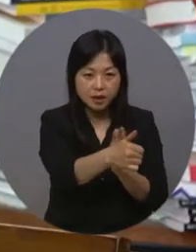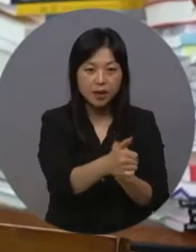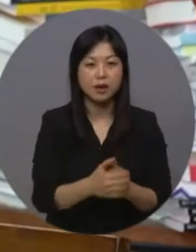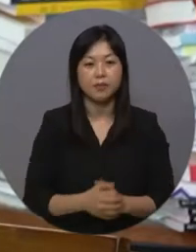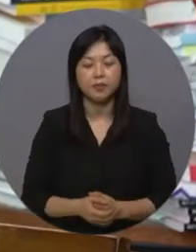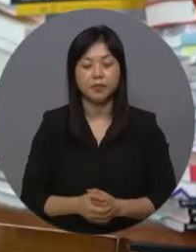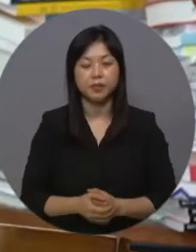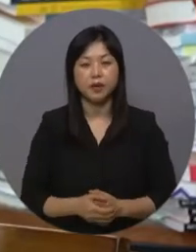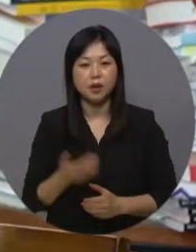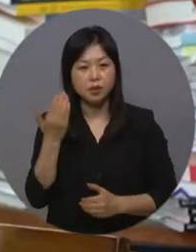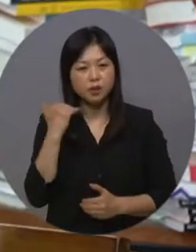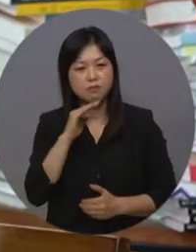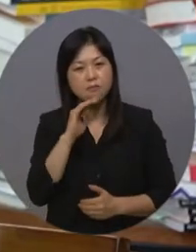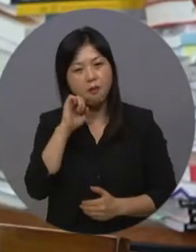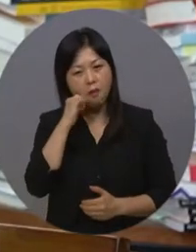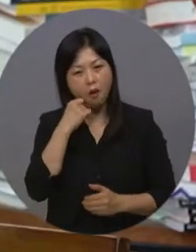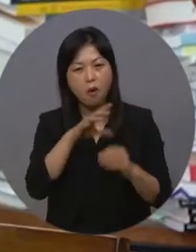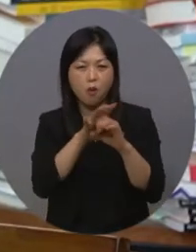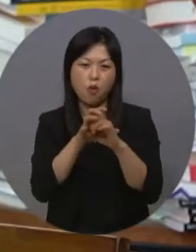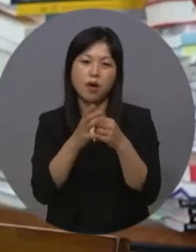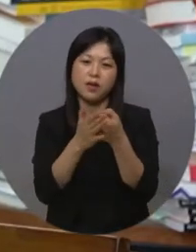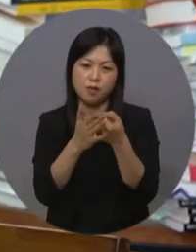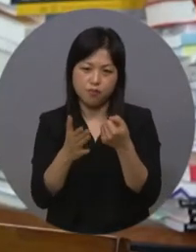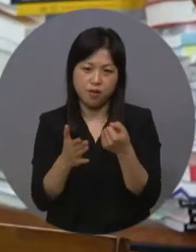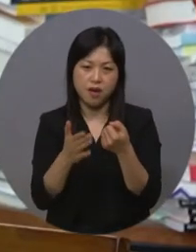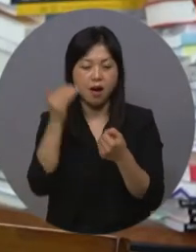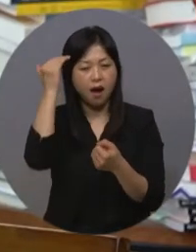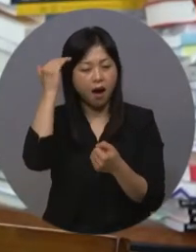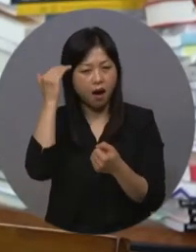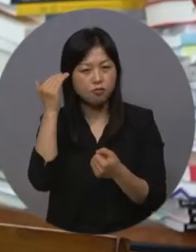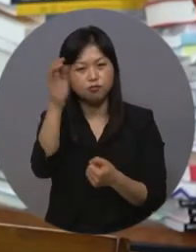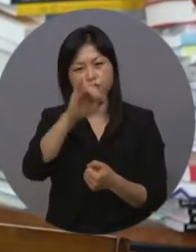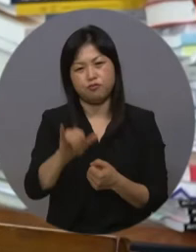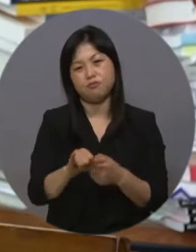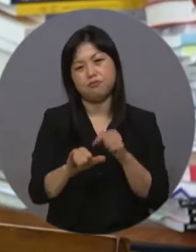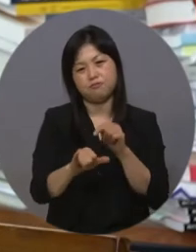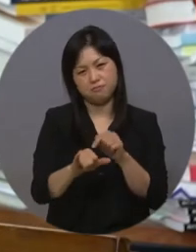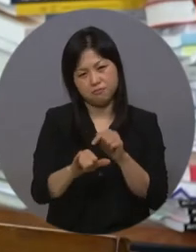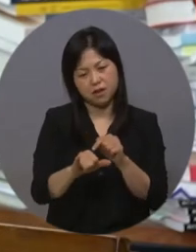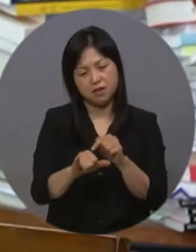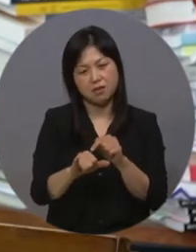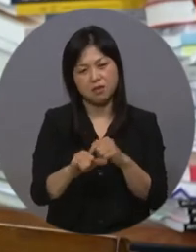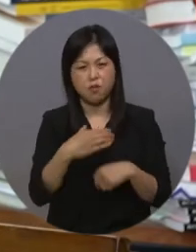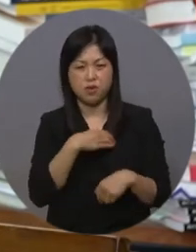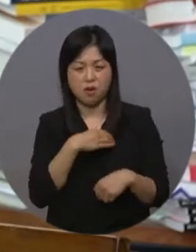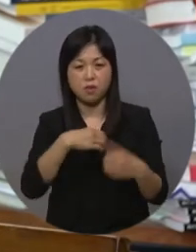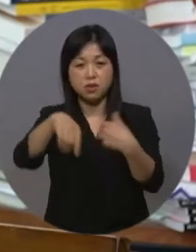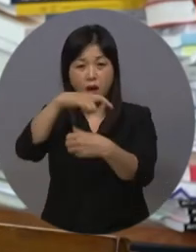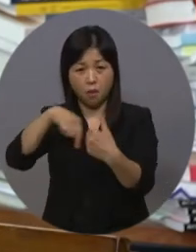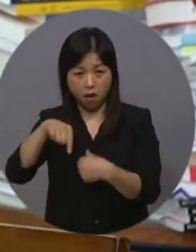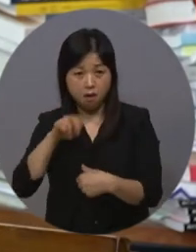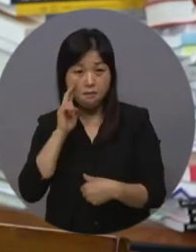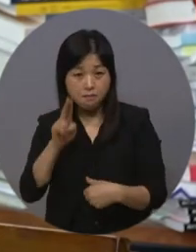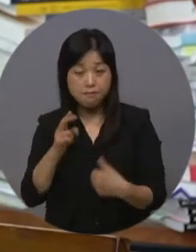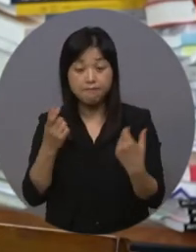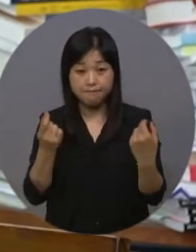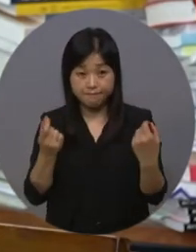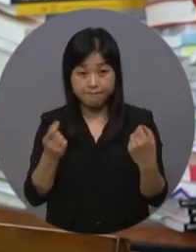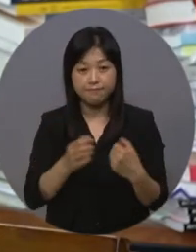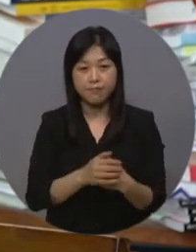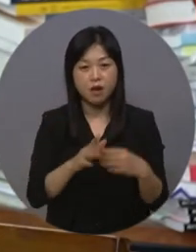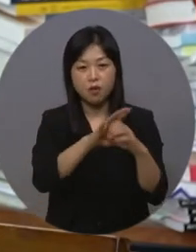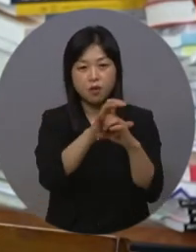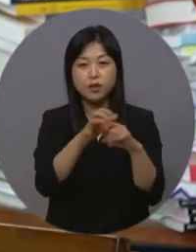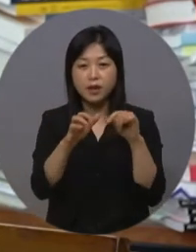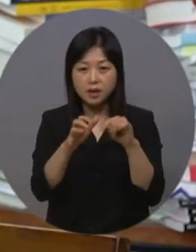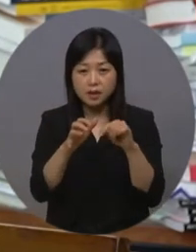요즘 되게 어렵습니다. 코로나 때문에 대한민국 전체가 사실은 재난 현장입니다. 그런데 코로나는 대한민국에